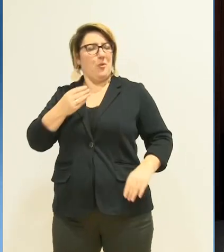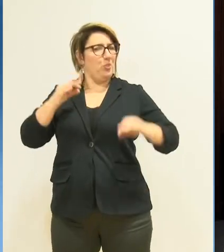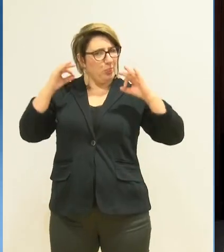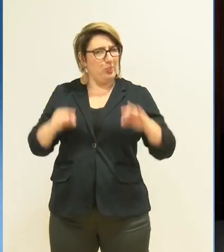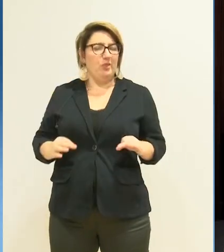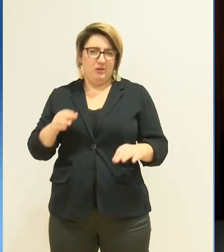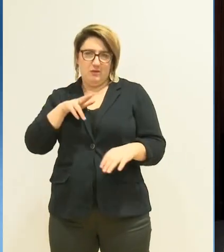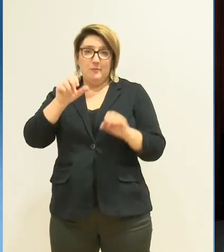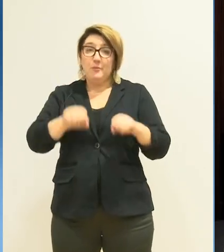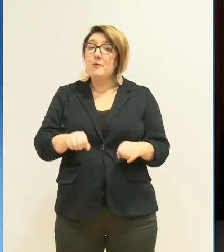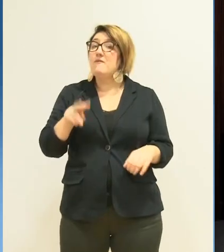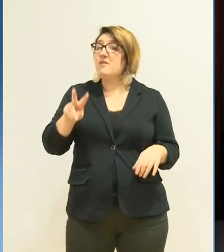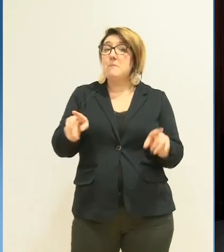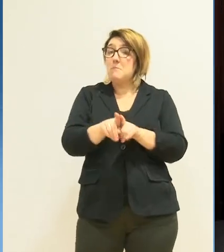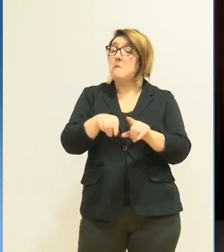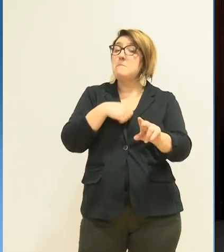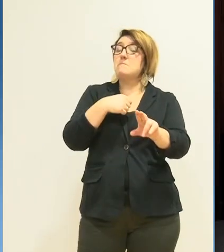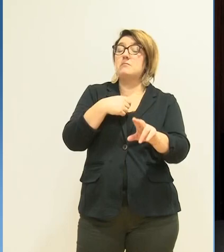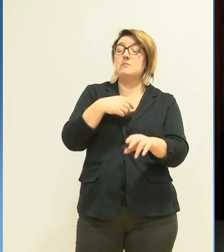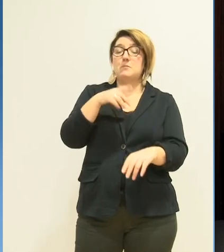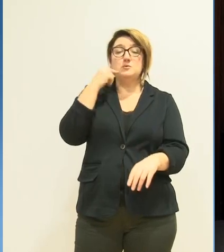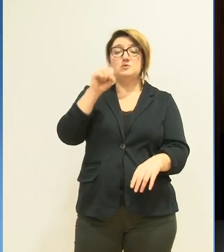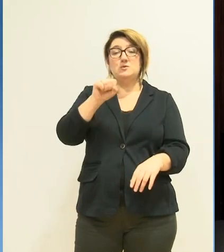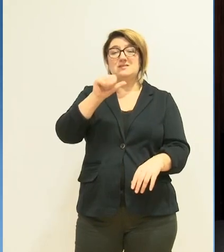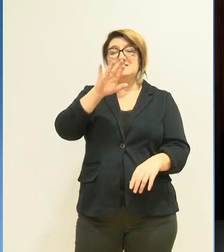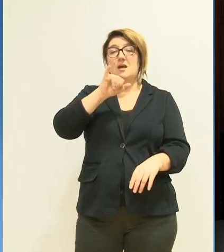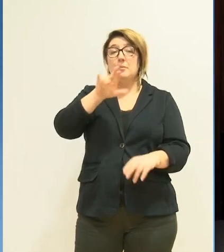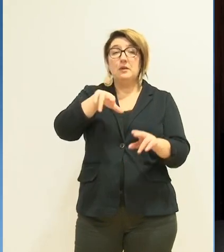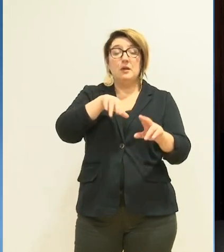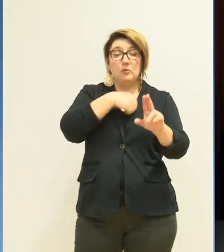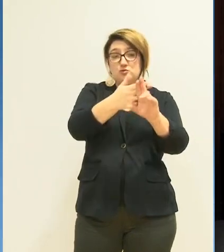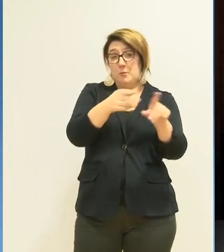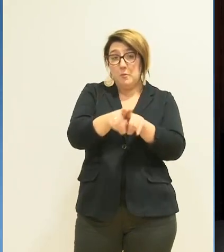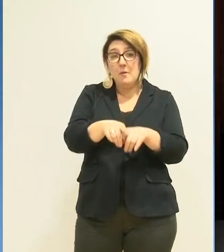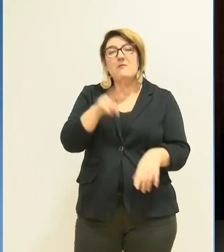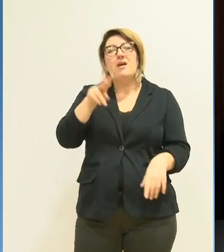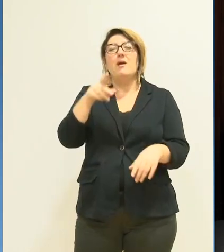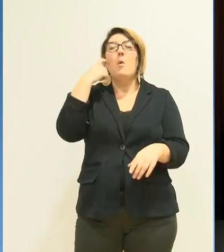dire un peu comme m'a dit hakim sabri à vous nous avez fait beaucoup beaucoup de remarques mais les propositions j'en ai pas entendu